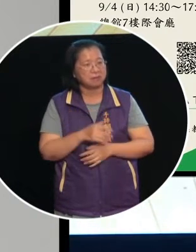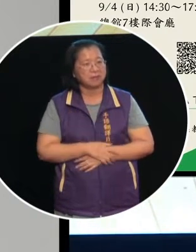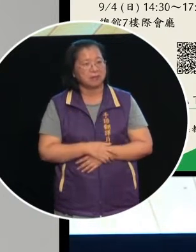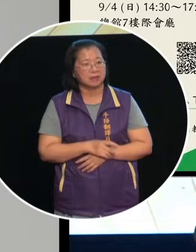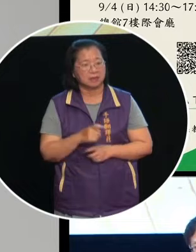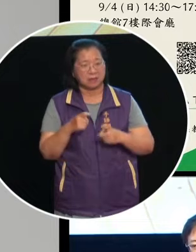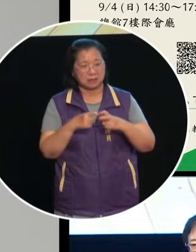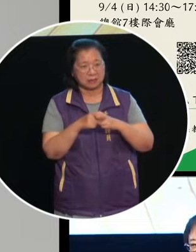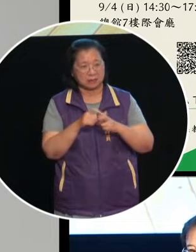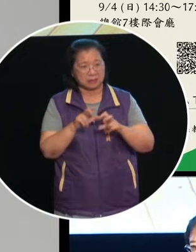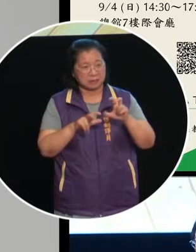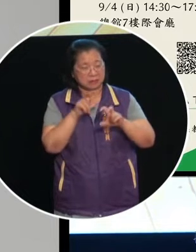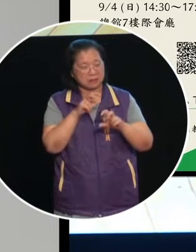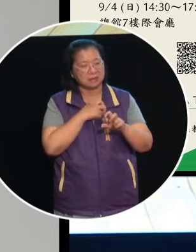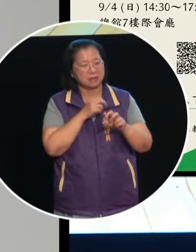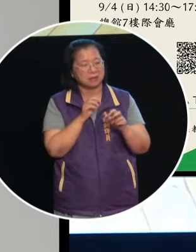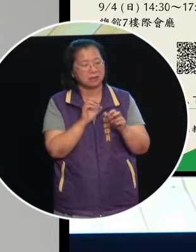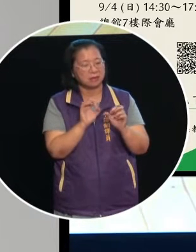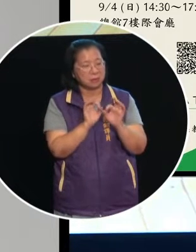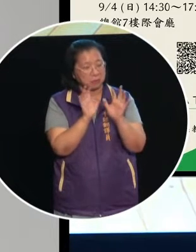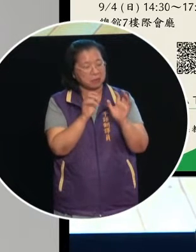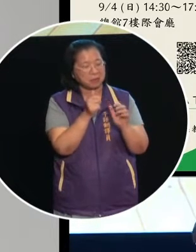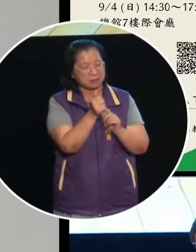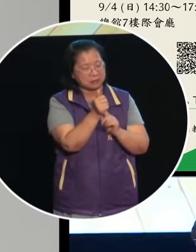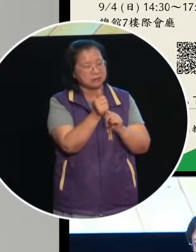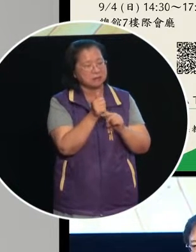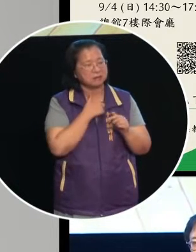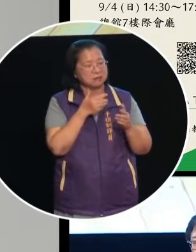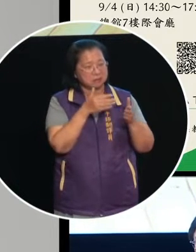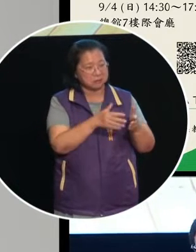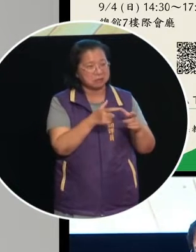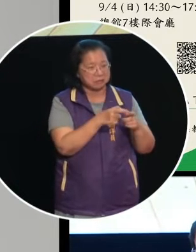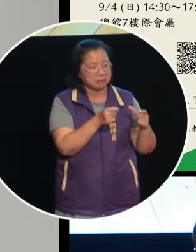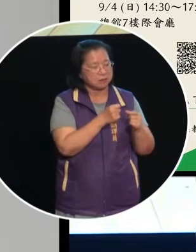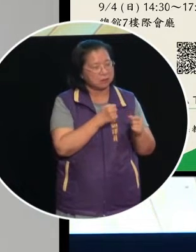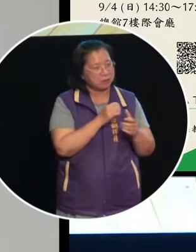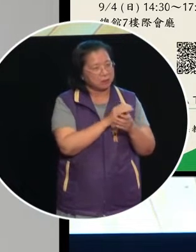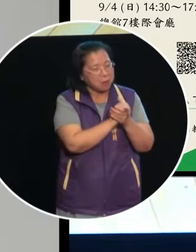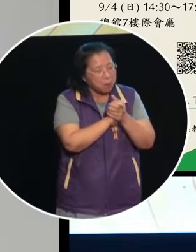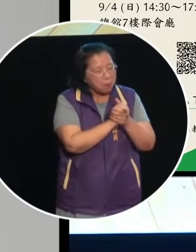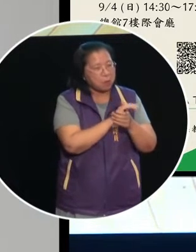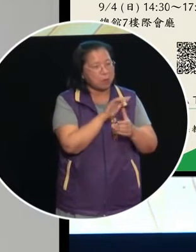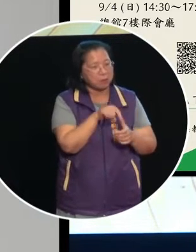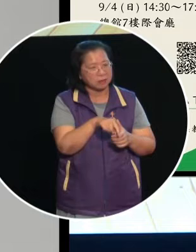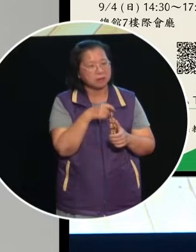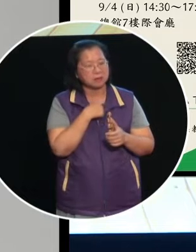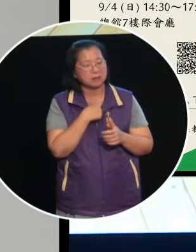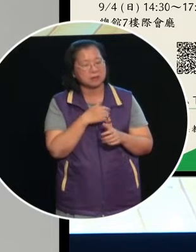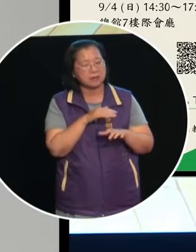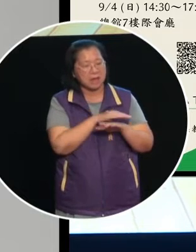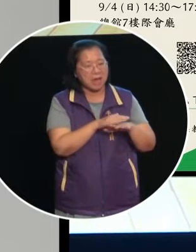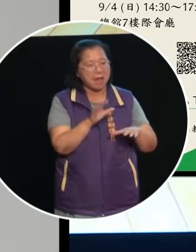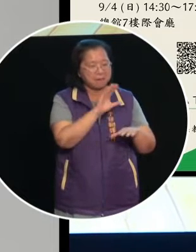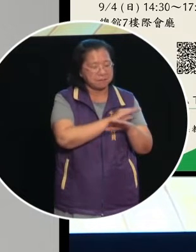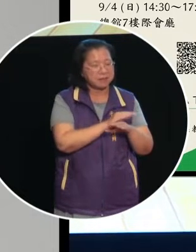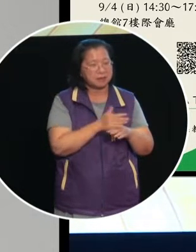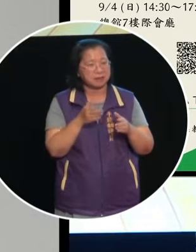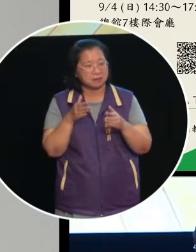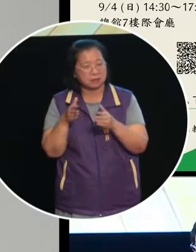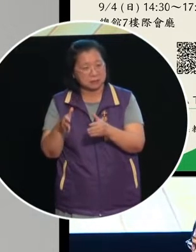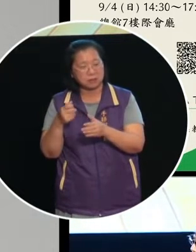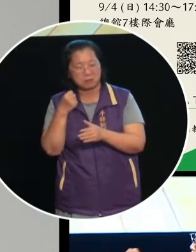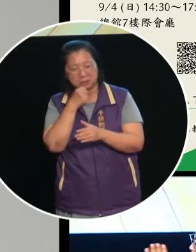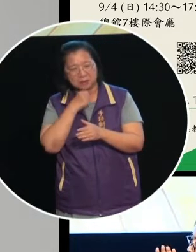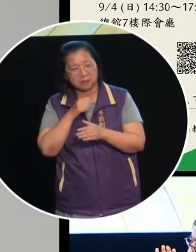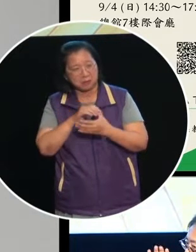生的对日本友善的地方，那台湾方面也看到安倍先生对台湾友善的地方，这个难免的。